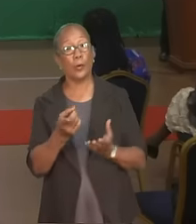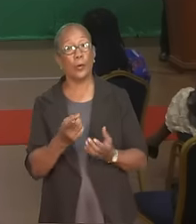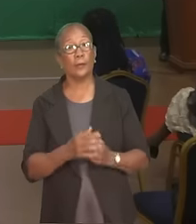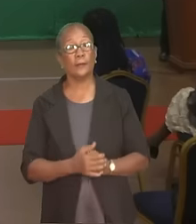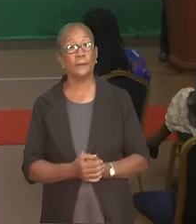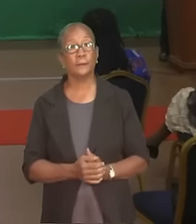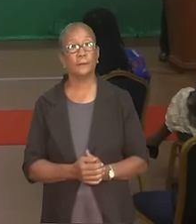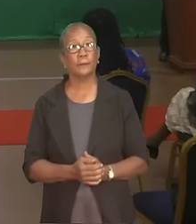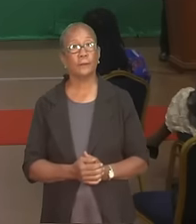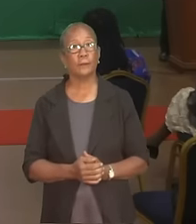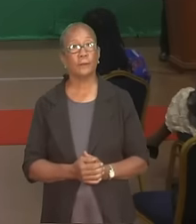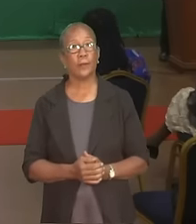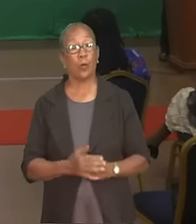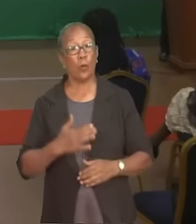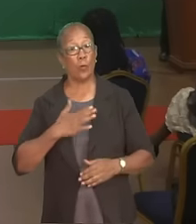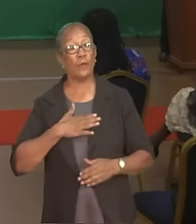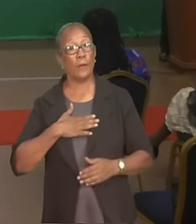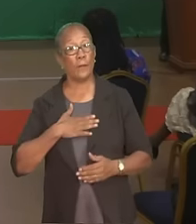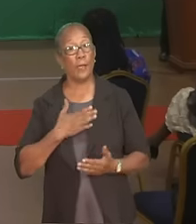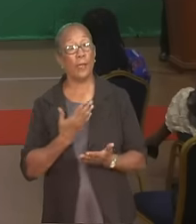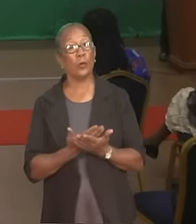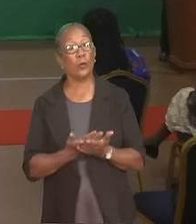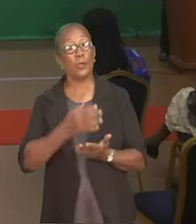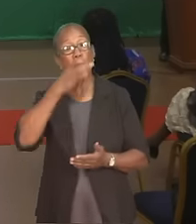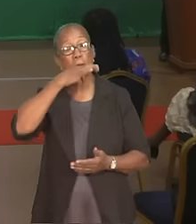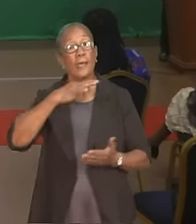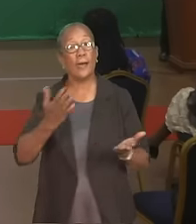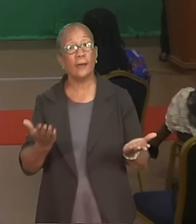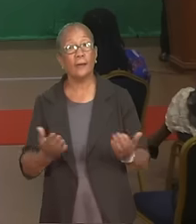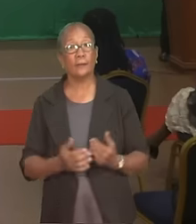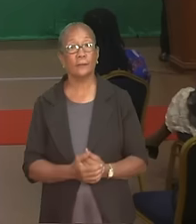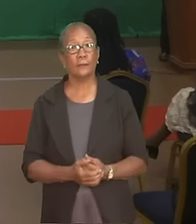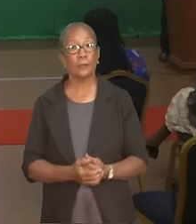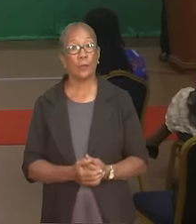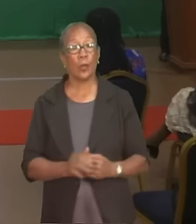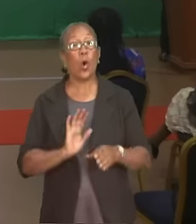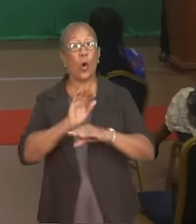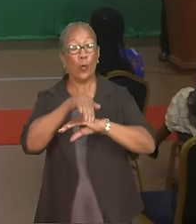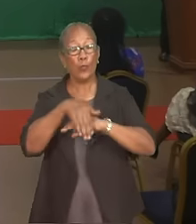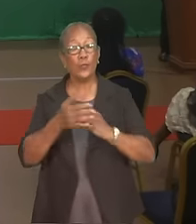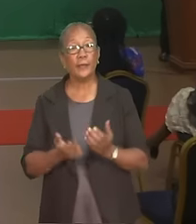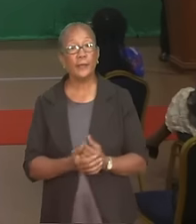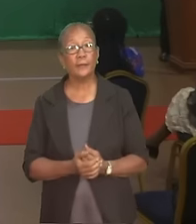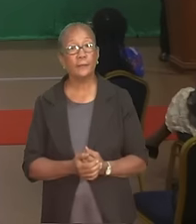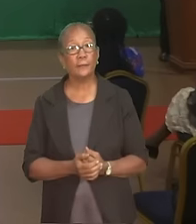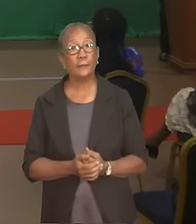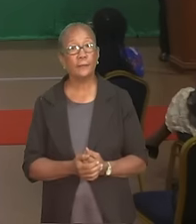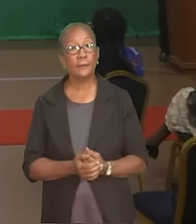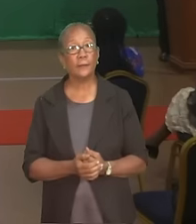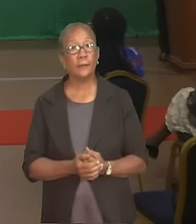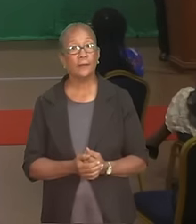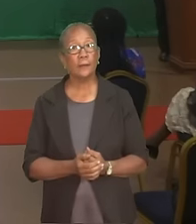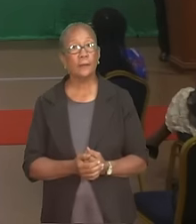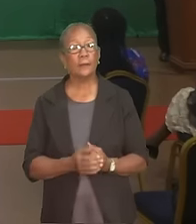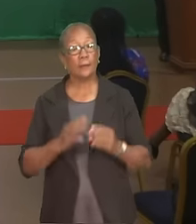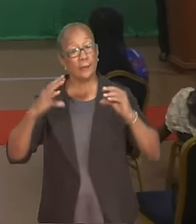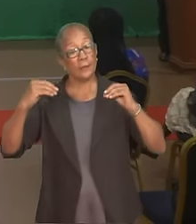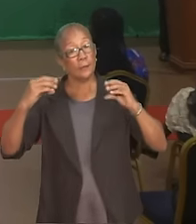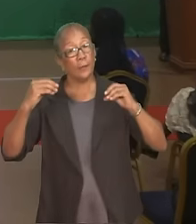Bedankt. Ook van mijn kant van harte goedemiddag. Ten aanzien van de gesprekken met